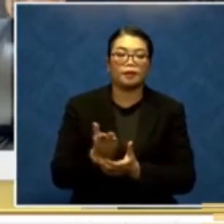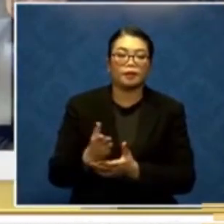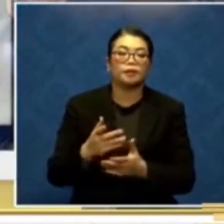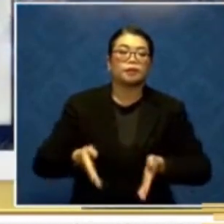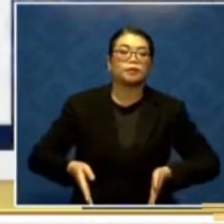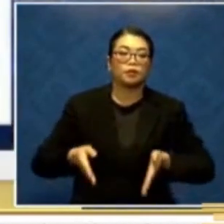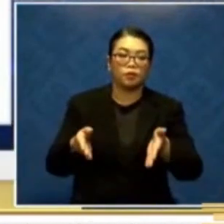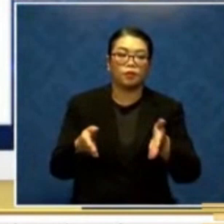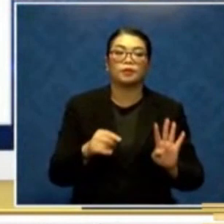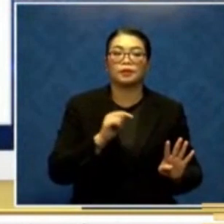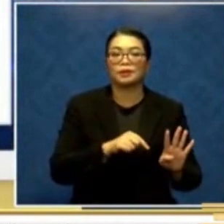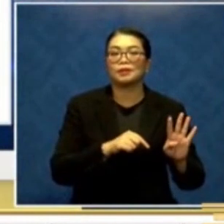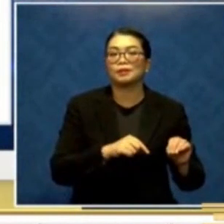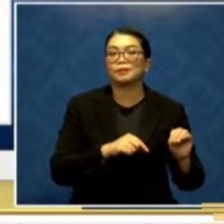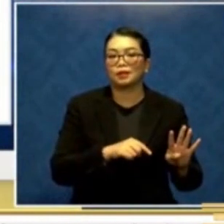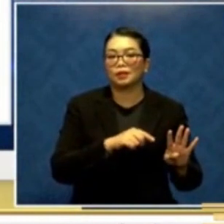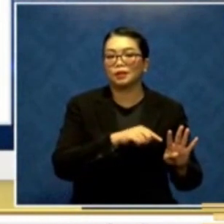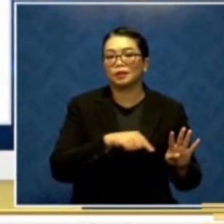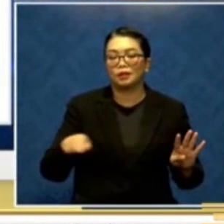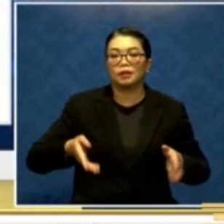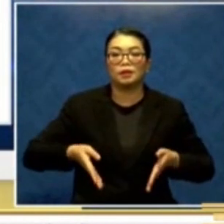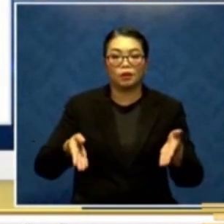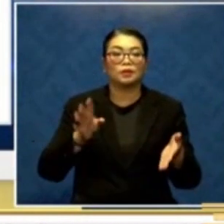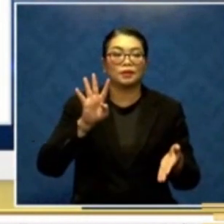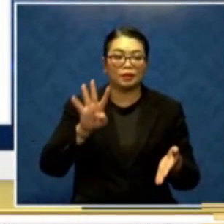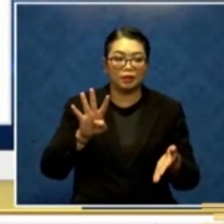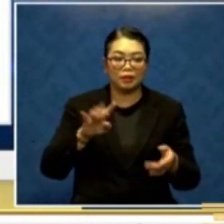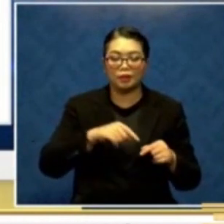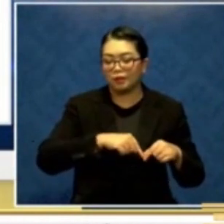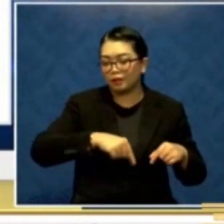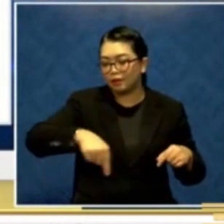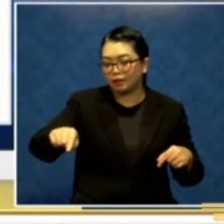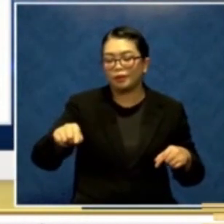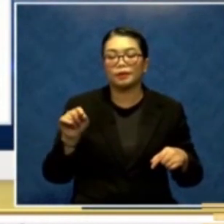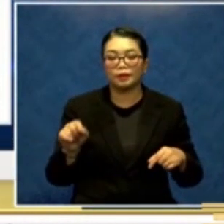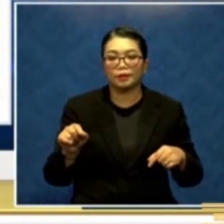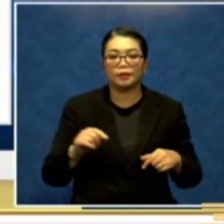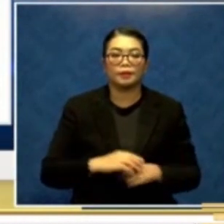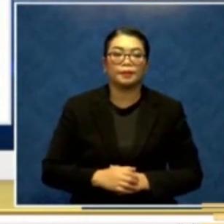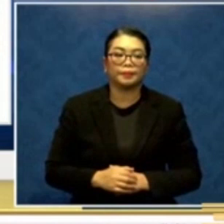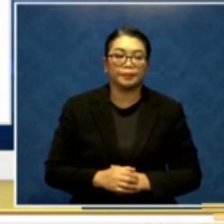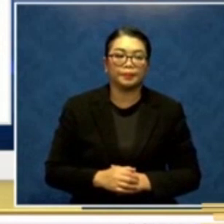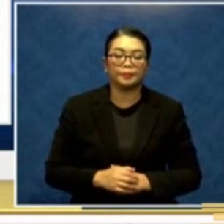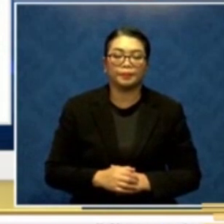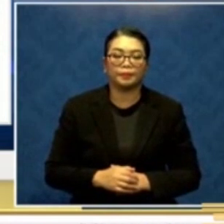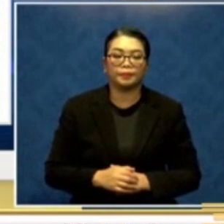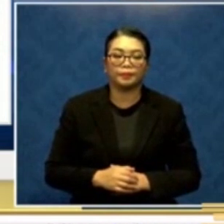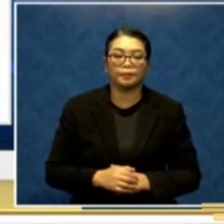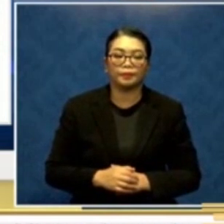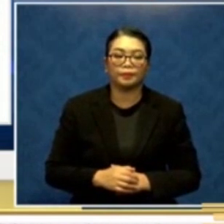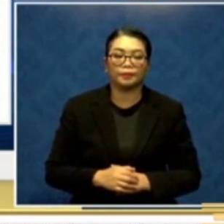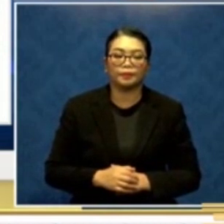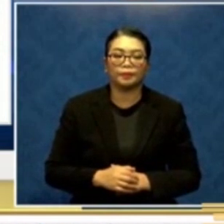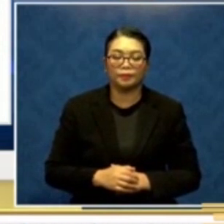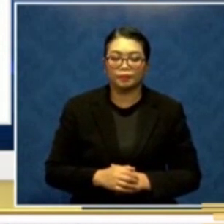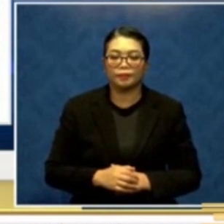หมายเลข 44 ซาวเทินซีบอร์ กบีขนอมกับถนนหมายเลข 4 เพรศกะเสมบริเวณบ้านกลางตะบุทธของหน อำเพื่